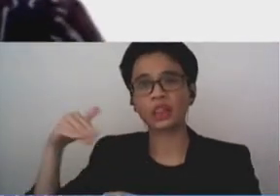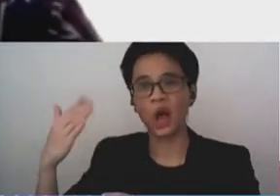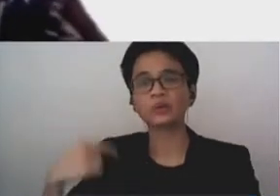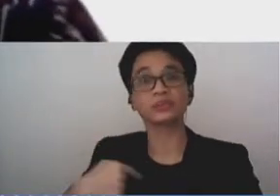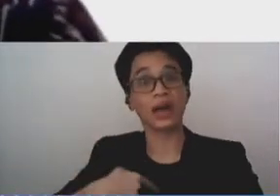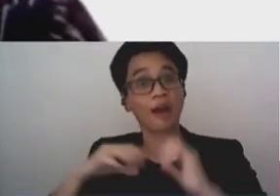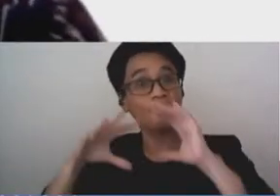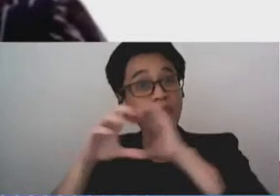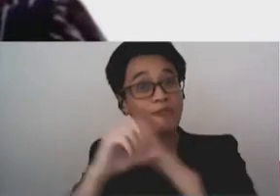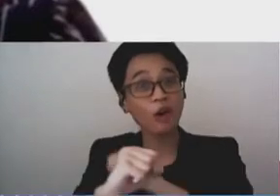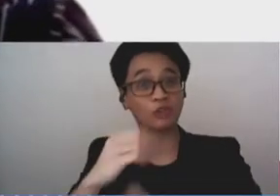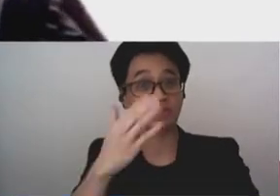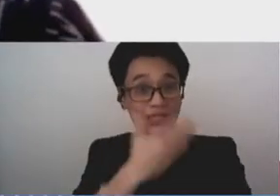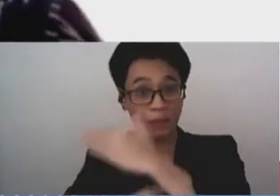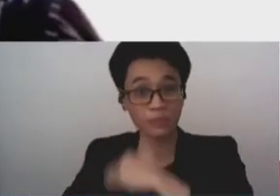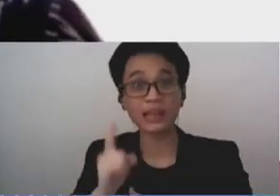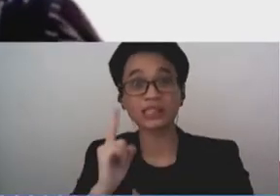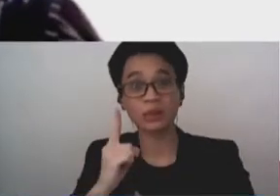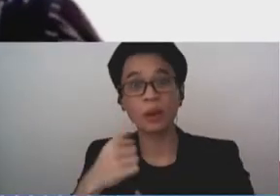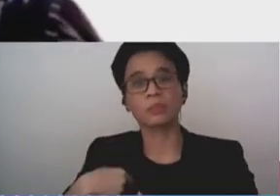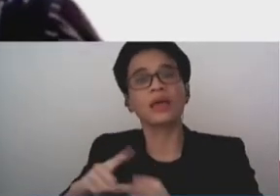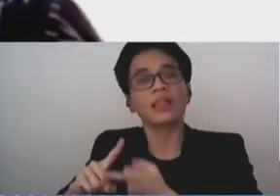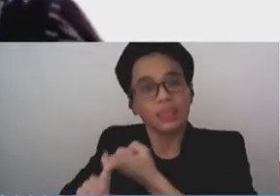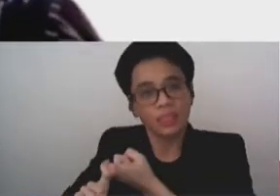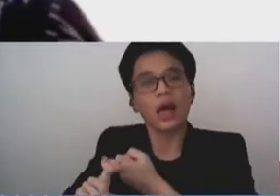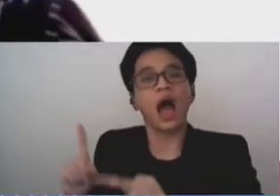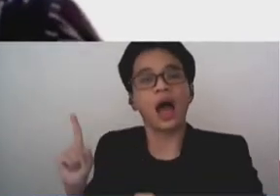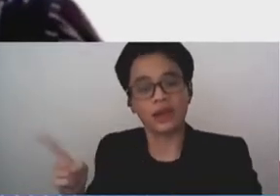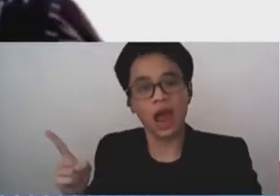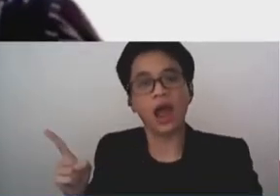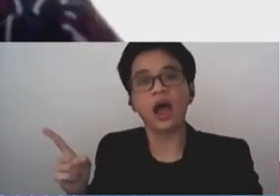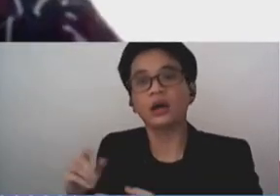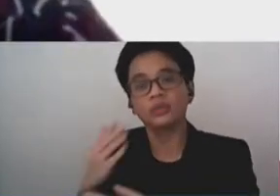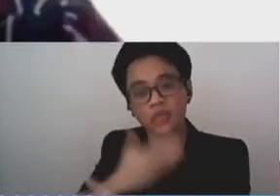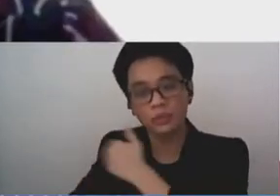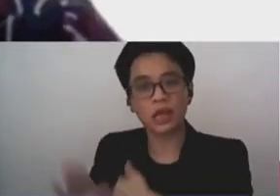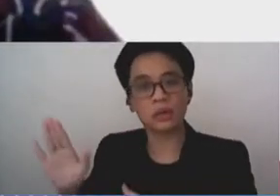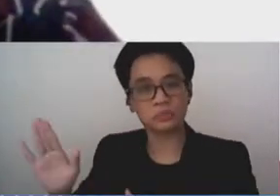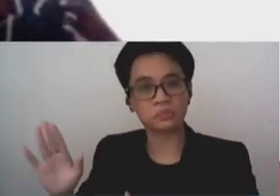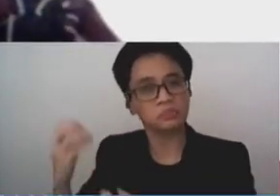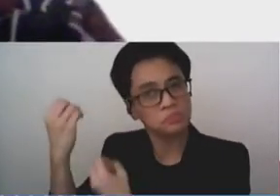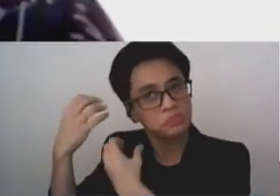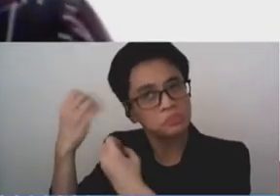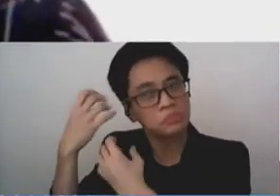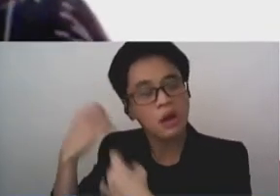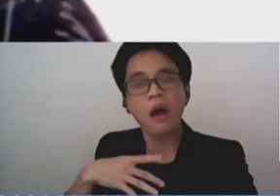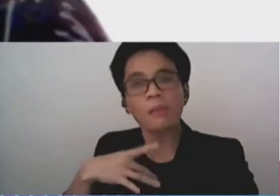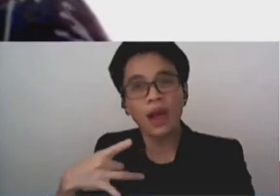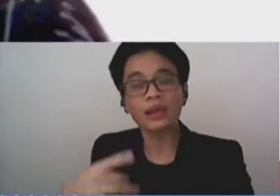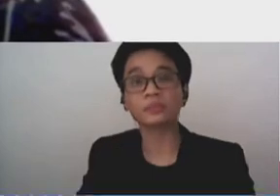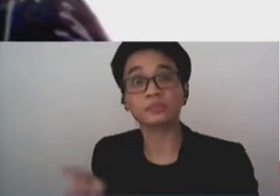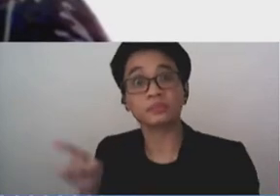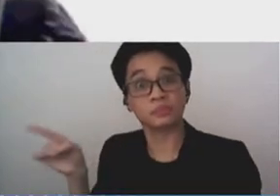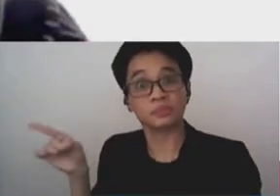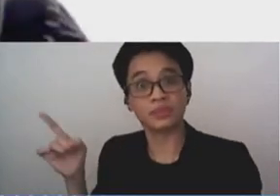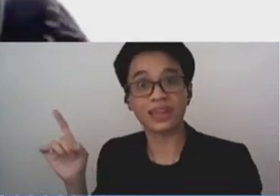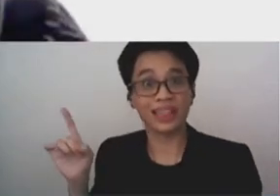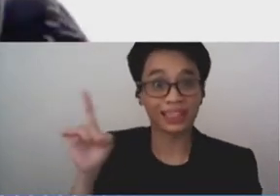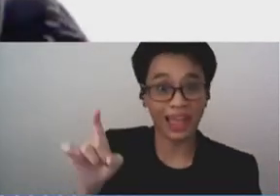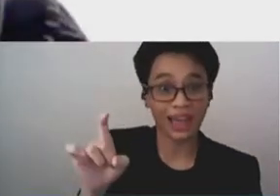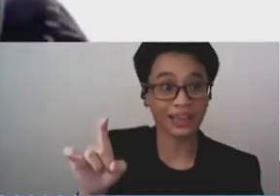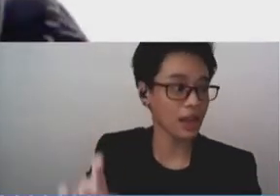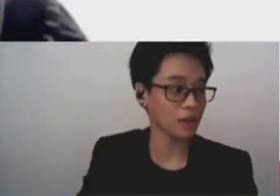sahabat saya kemudian mengajarkan setiap hari. Nah, beliau punya pertanyaan sangat menarik nih, Bu, terkait dengan bagaimana caranya